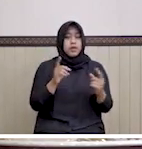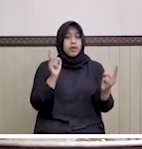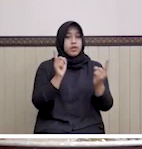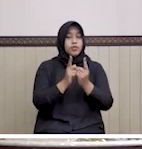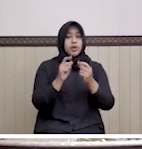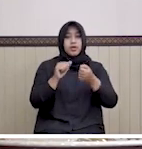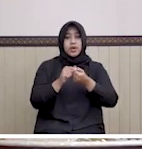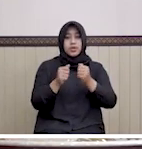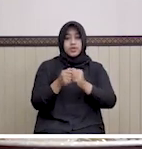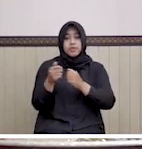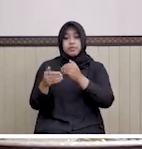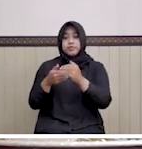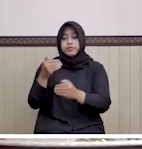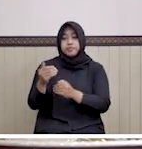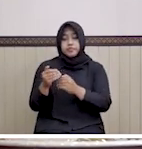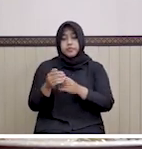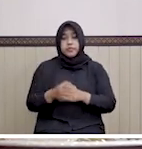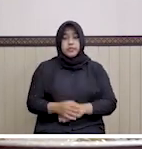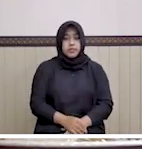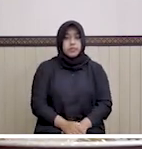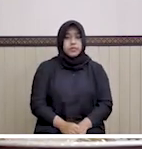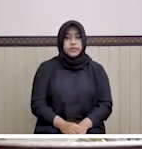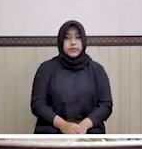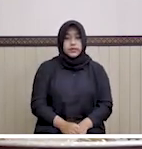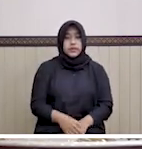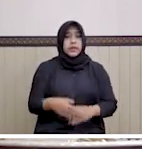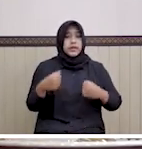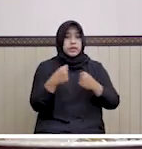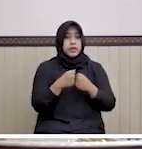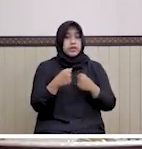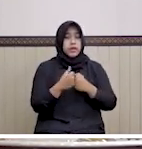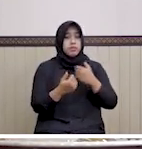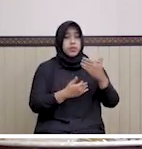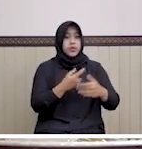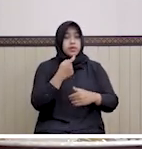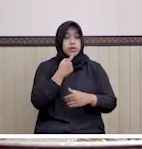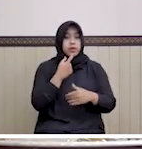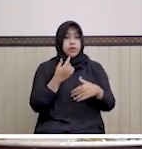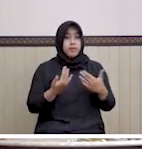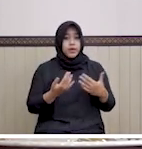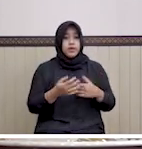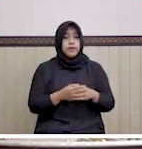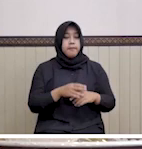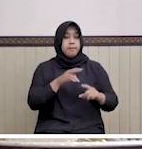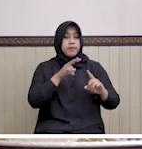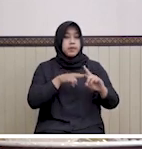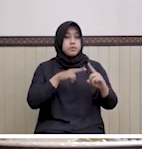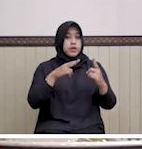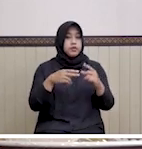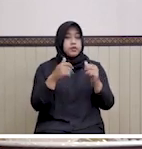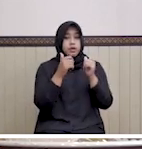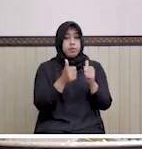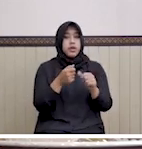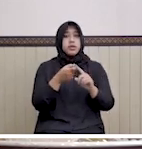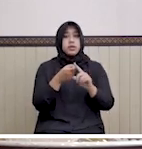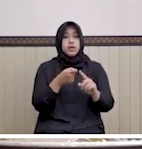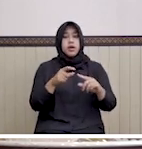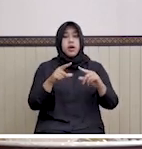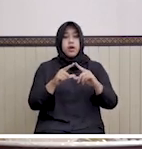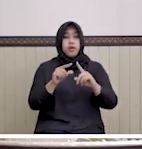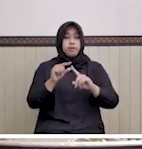temukan kemudian eh tantangan berikutnya terkait dengan perspektif yang baik dari